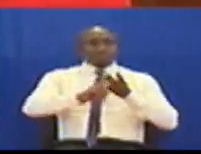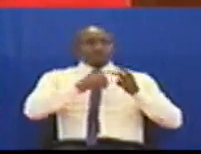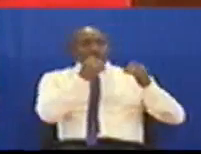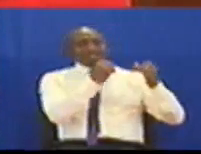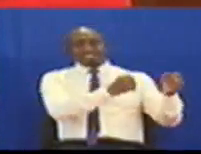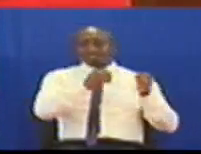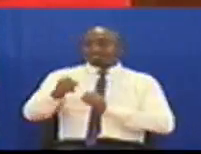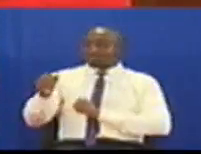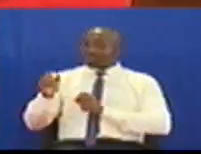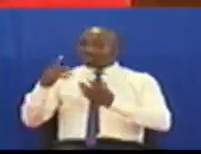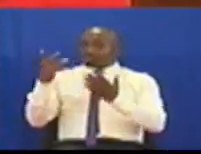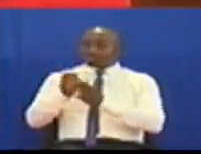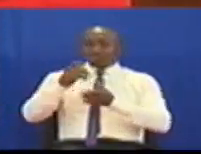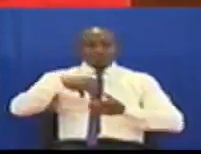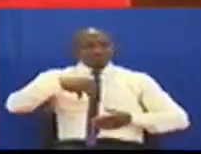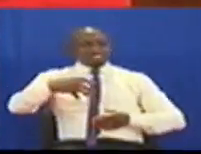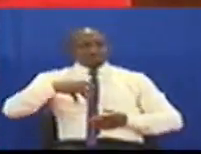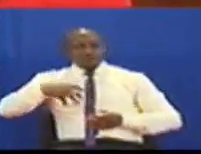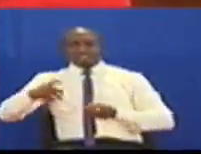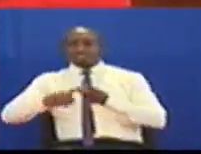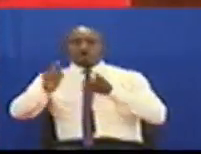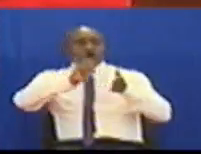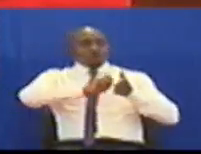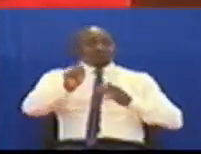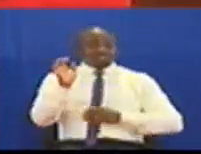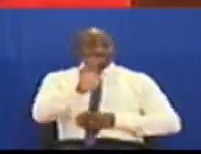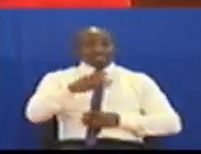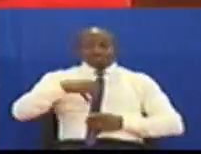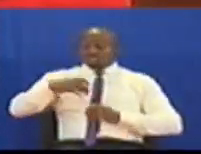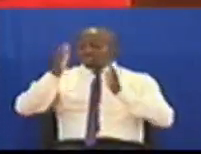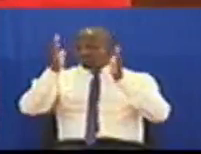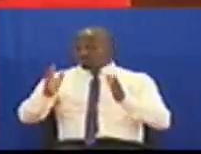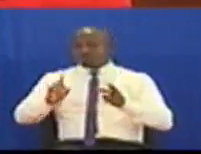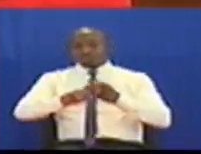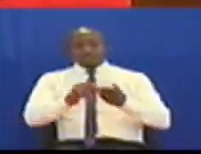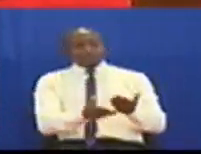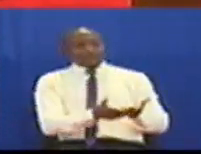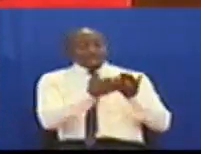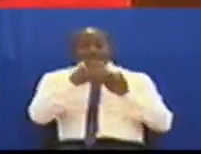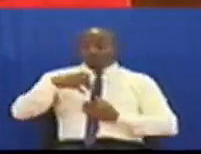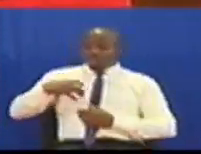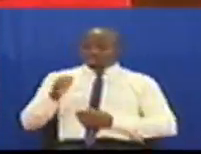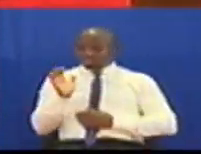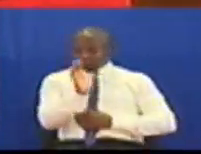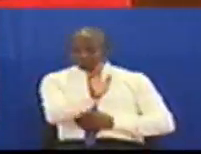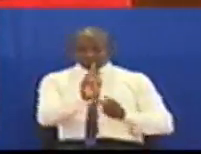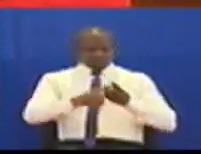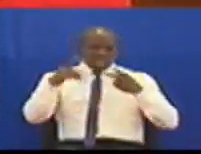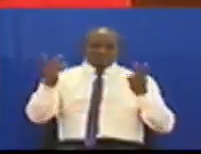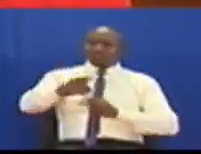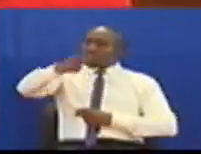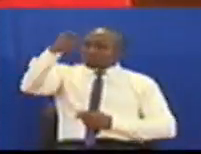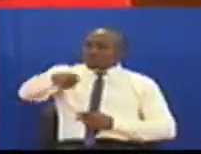watendaji ikiwemo mawaziri wa ofisi yake, Waziri Mkuu na naibu mawaziri. Vile vile tunampongeza